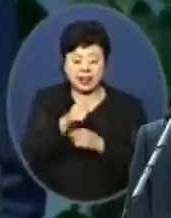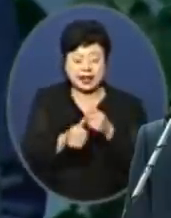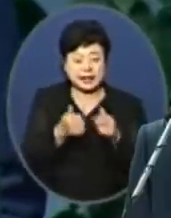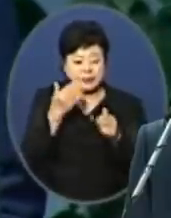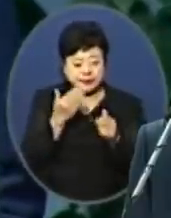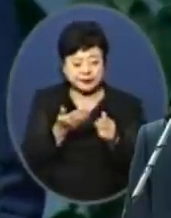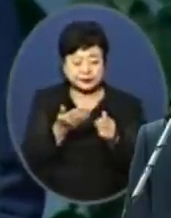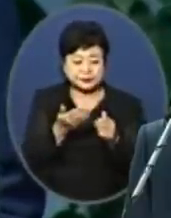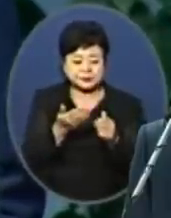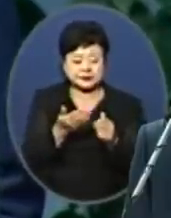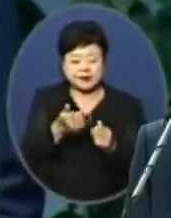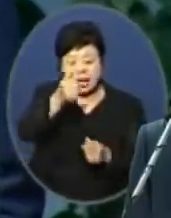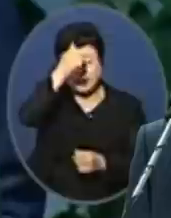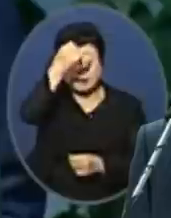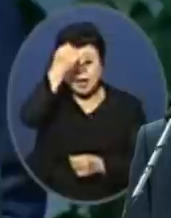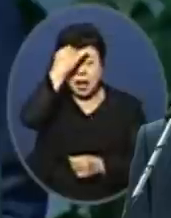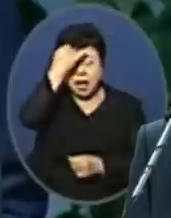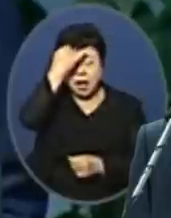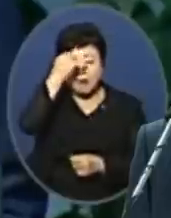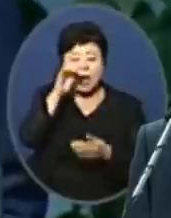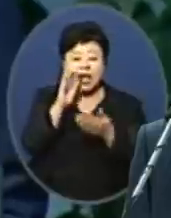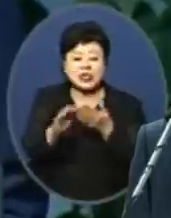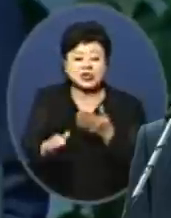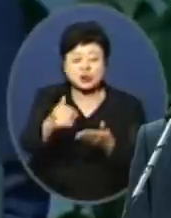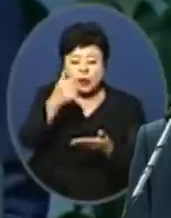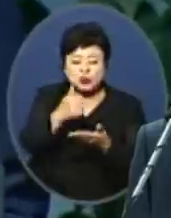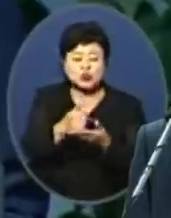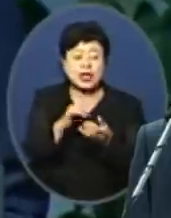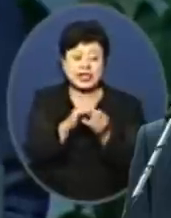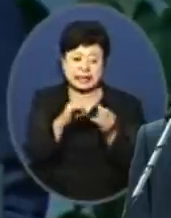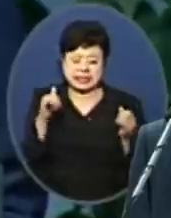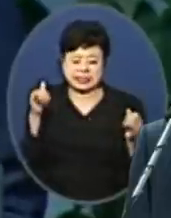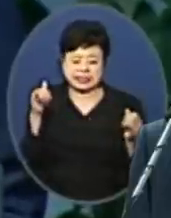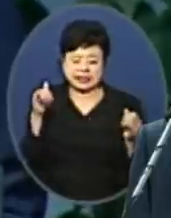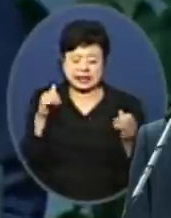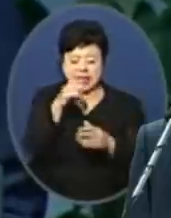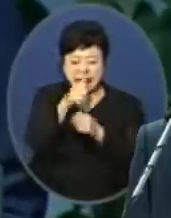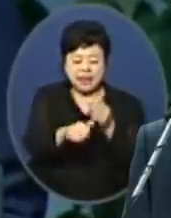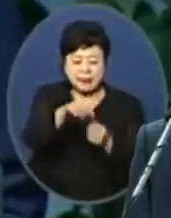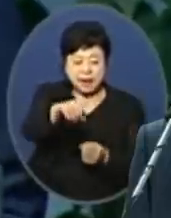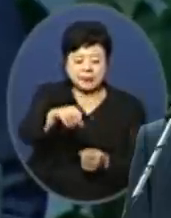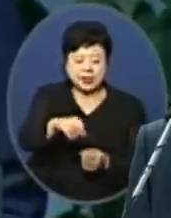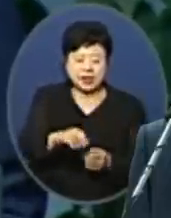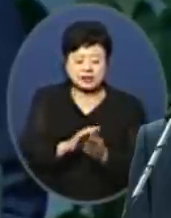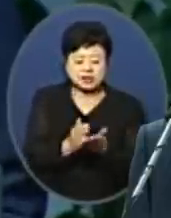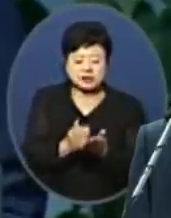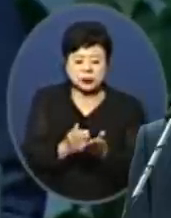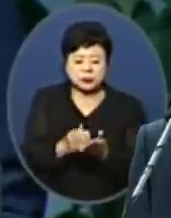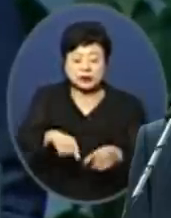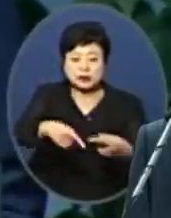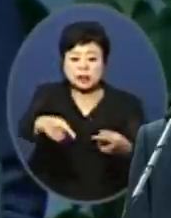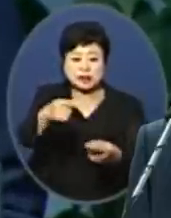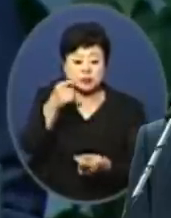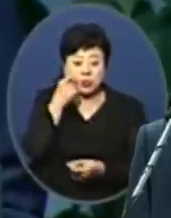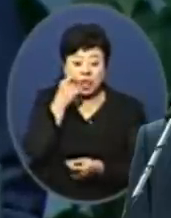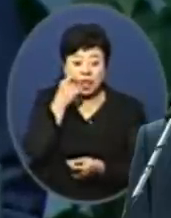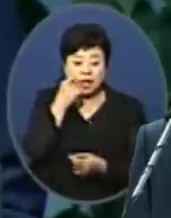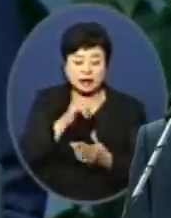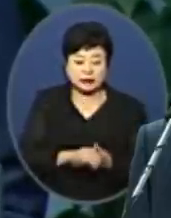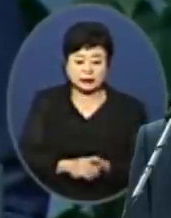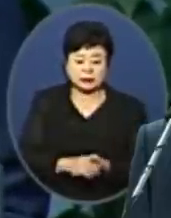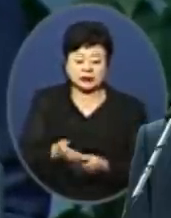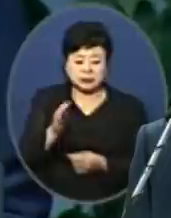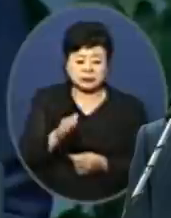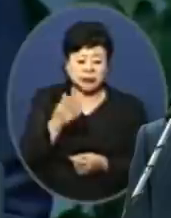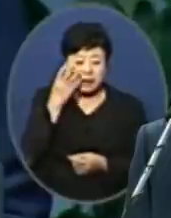하나님께 아담과 하와 이후로 죄인들은 하나님 앞에 직접 나오지 못합니다.